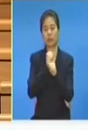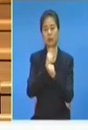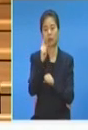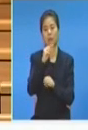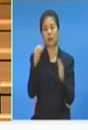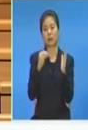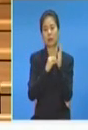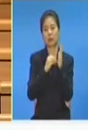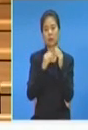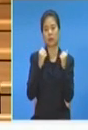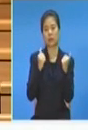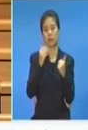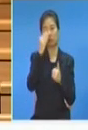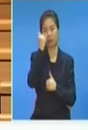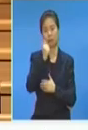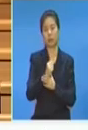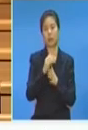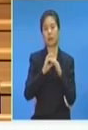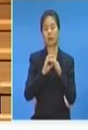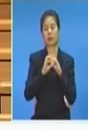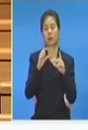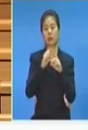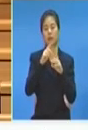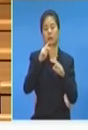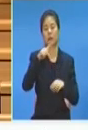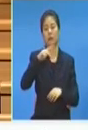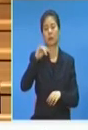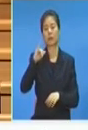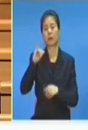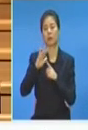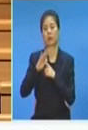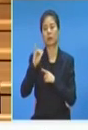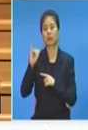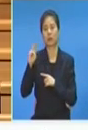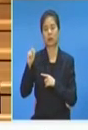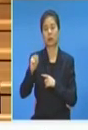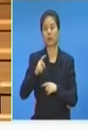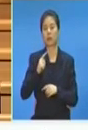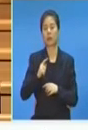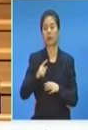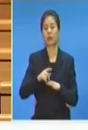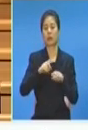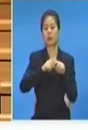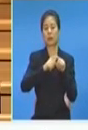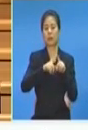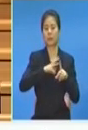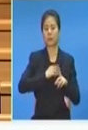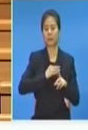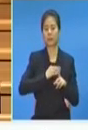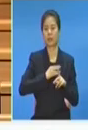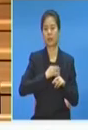มบอกว่าพิสูจน์คำพยานครับต้องนำเครื่องจับเท็จมาใช้กับพยานในคดีกกต.